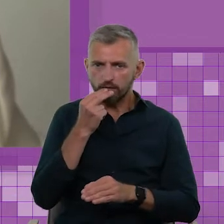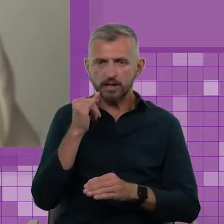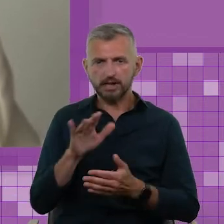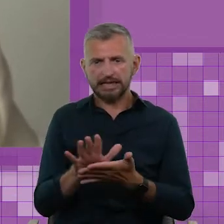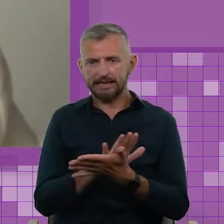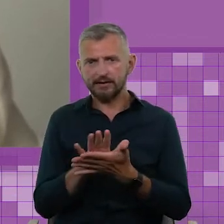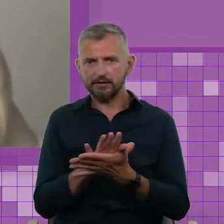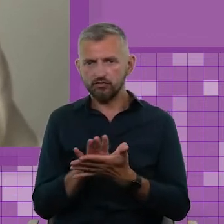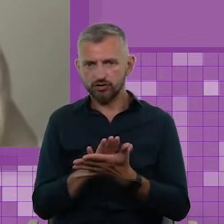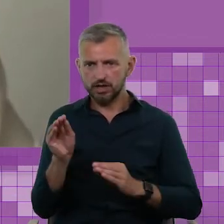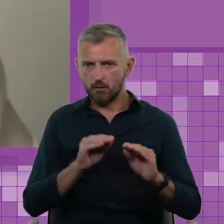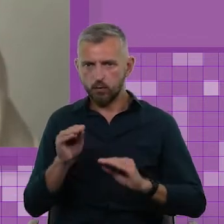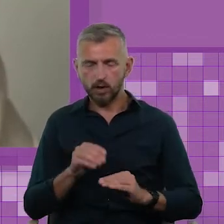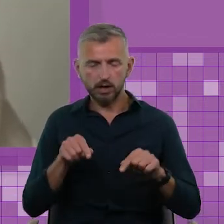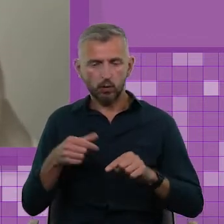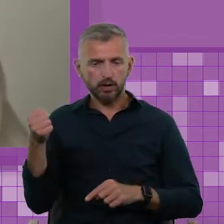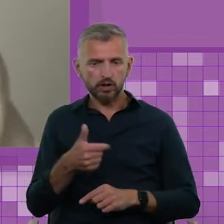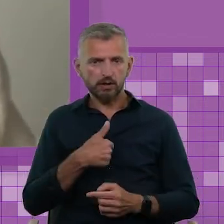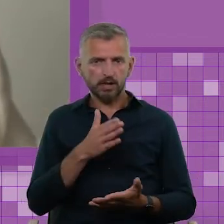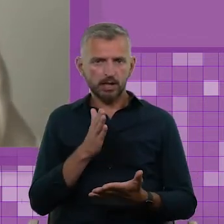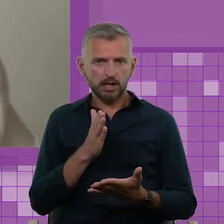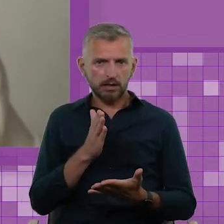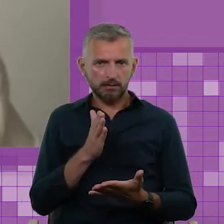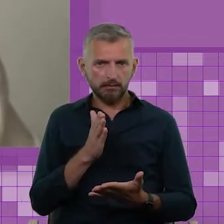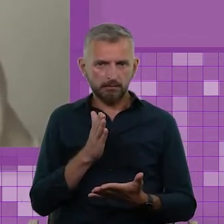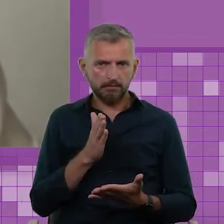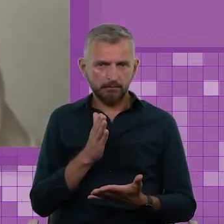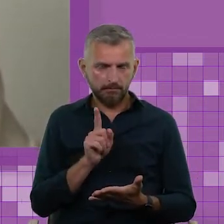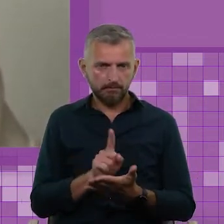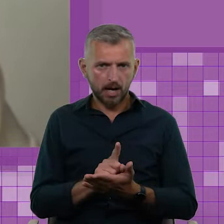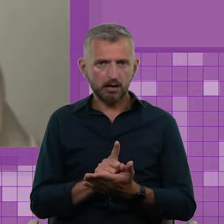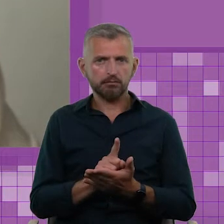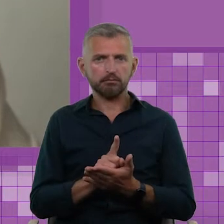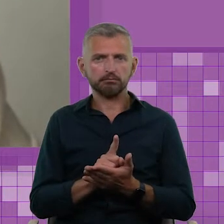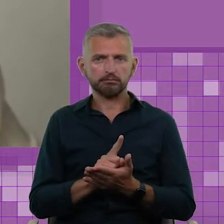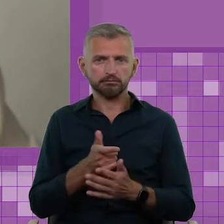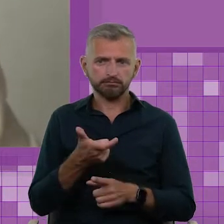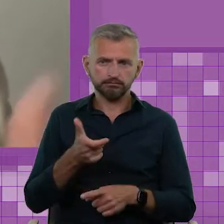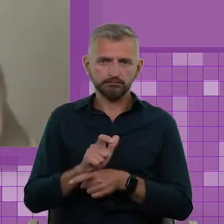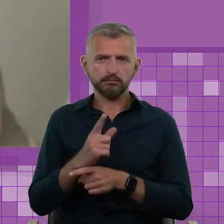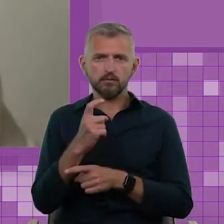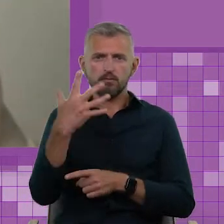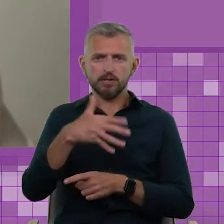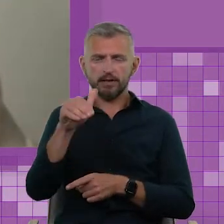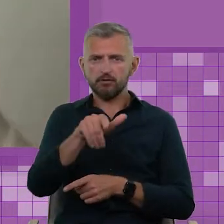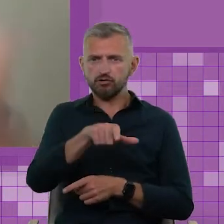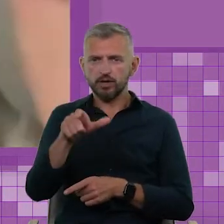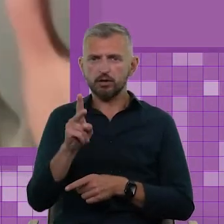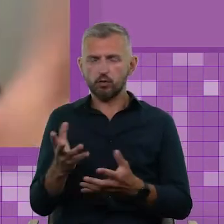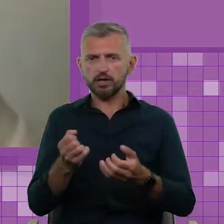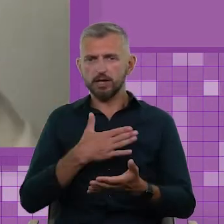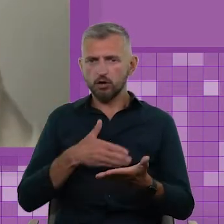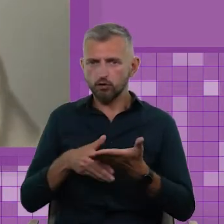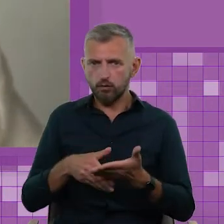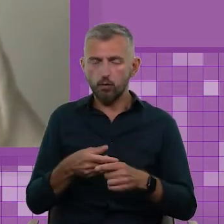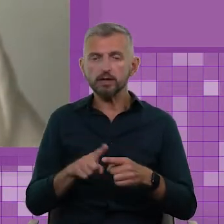гігієнічні набори. І от цього тижня ми маємо переступити поріг 150 тисяч людей, які отримали нашу